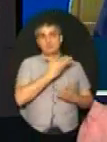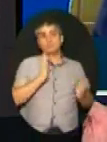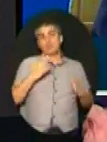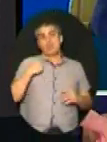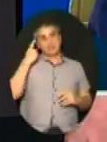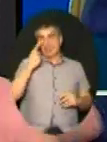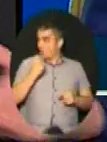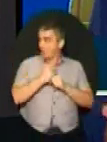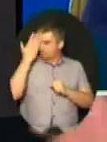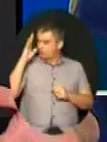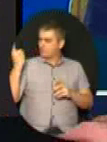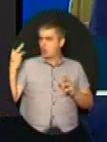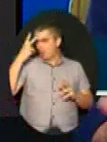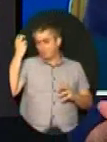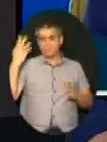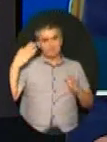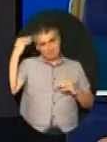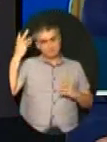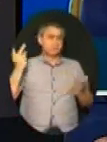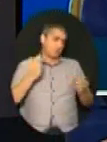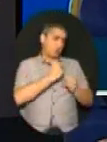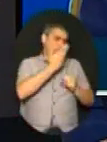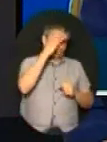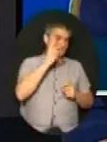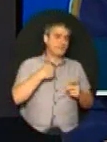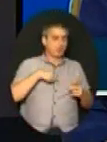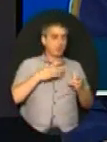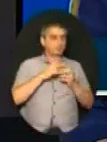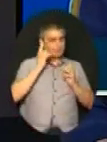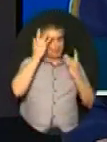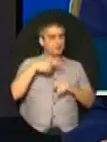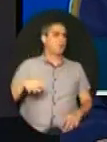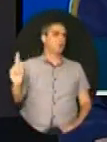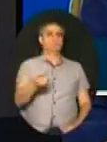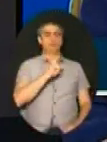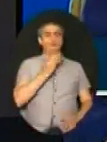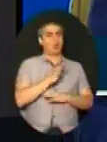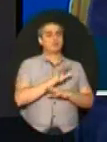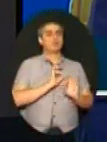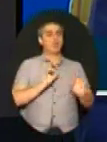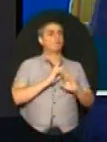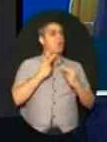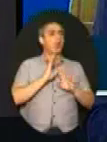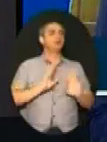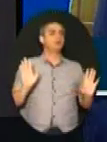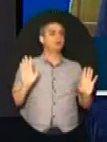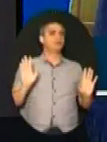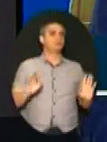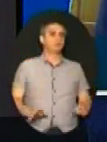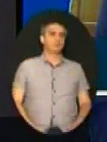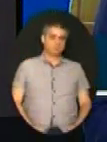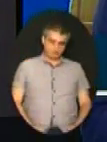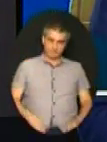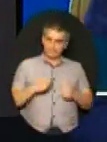ככה נראה לי. עובדים זרים, שבחים. את האמת, כן, עובדים זרים. ואני חושב שכחברה אנחנו צריכים לדאוג שלא ימותו פה אף אחד, לא משנה מי ולא משנה מה.